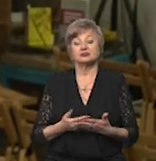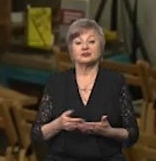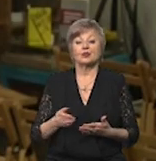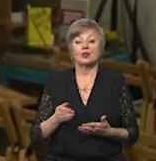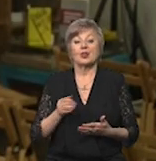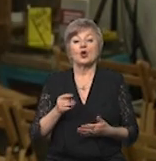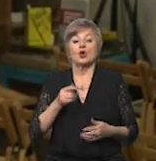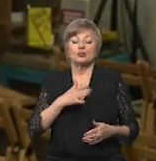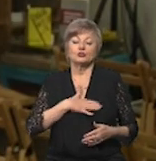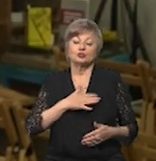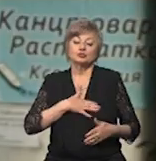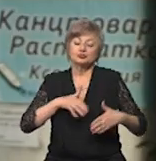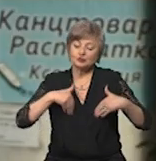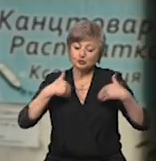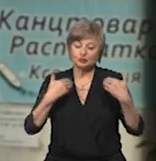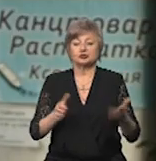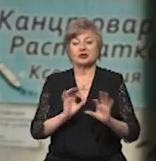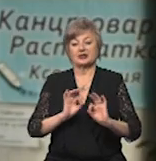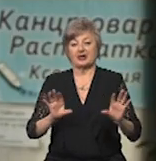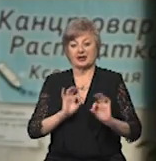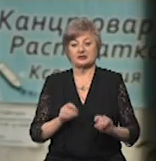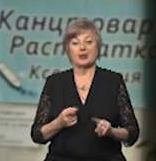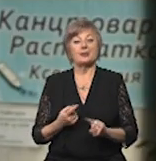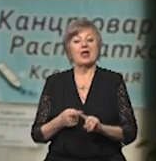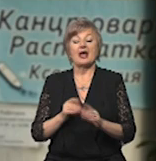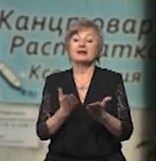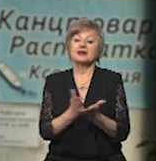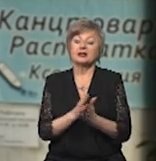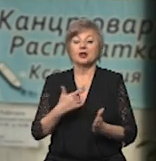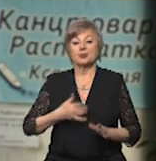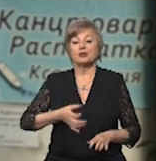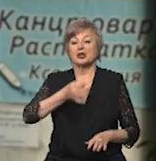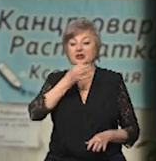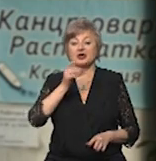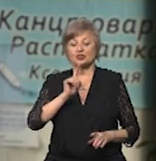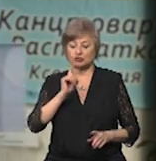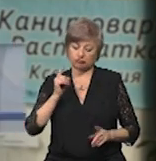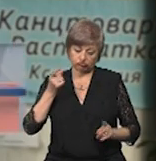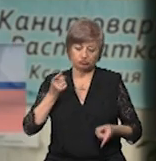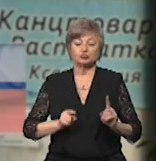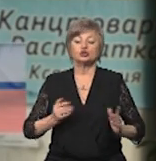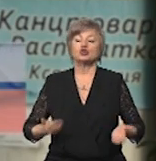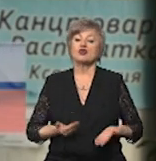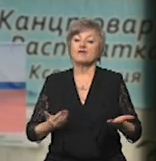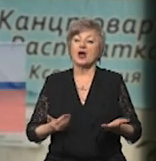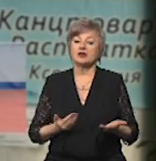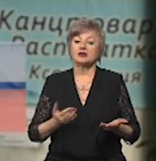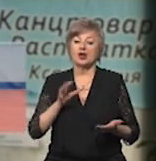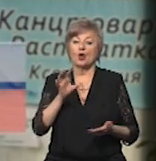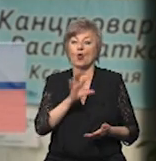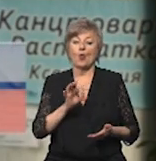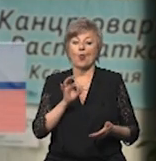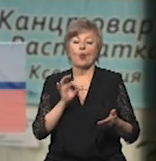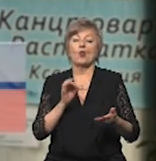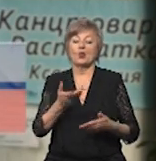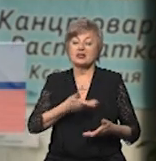Він дуже душевно це все подає. Ця книжка мені подобається тим, що вона дуже жива, вона про і нас з